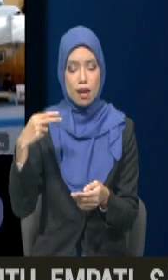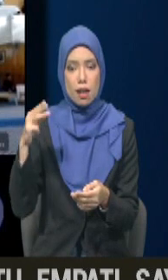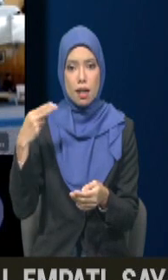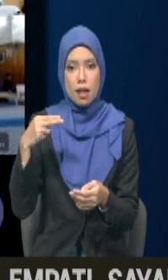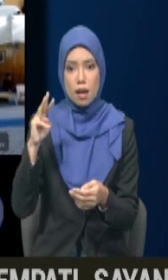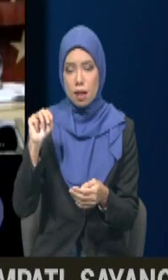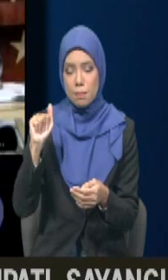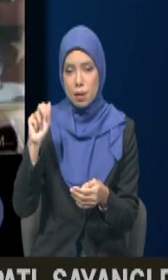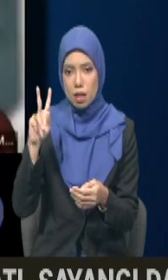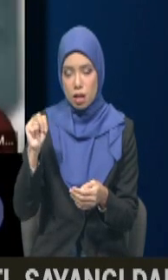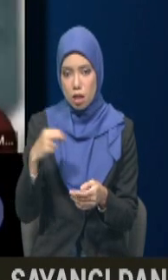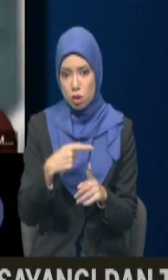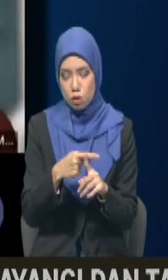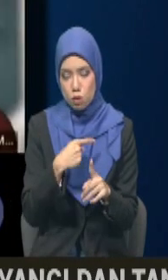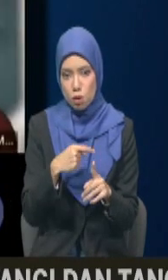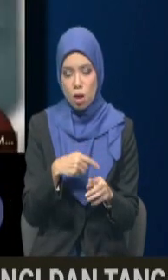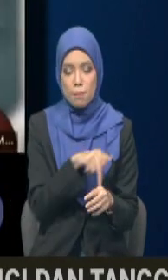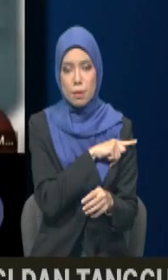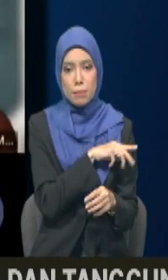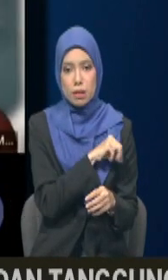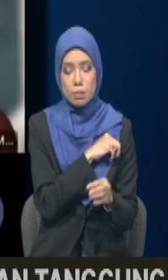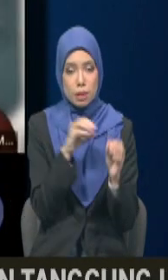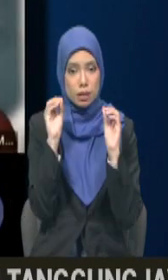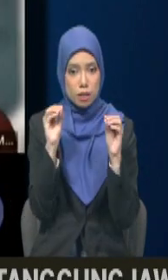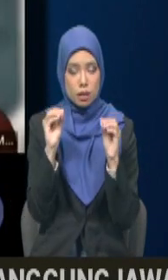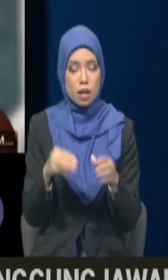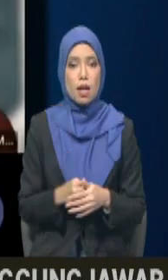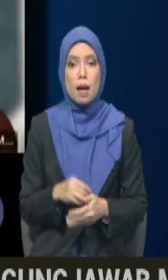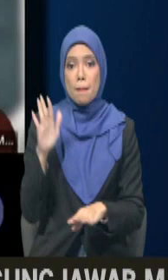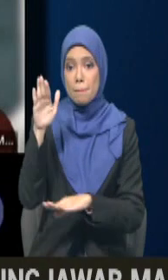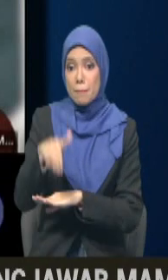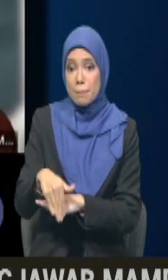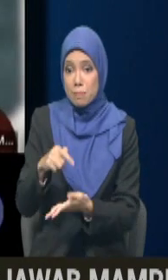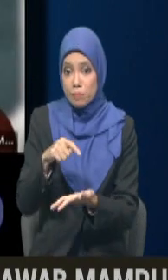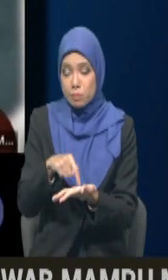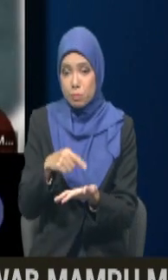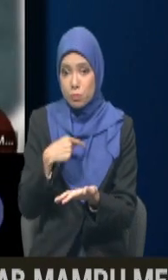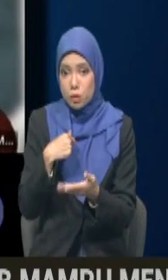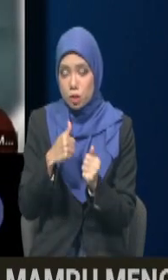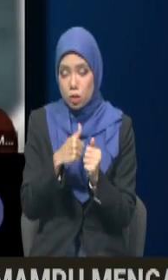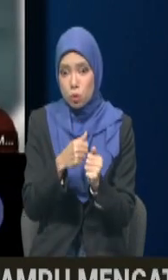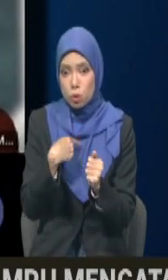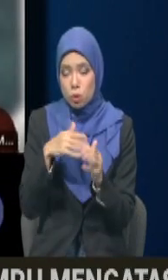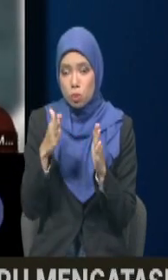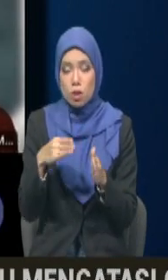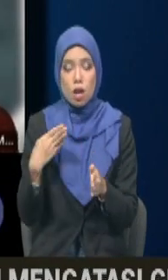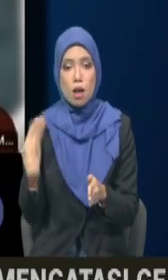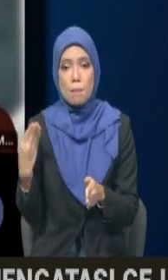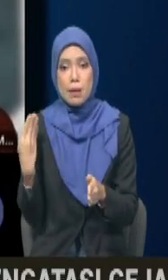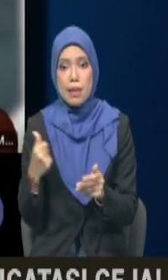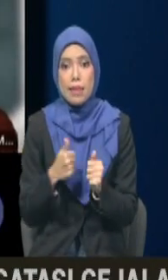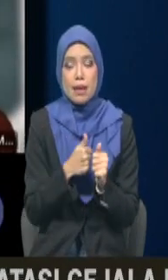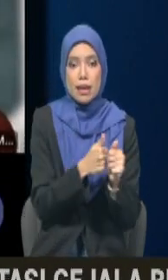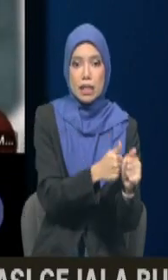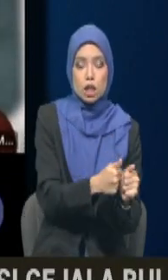pendidikan teras Kementerian Pendidikan acara malam Munajat ini juga disertai ahli-ahli takmir dan para belia serta